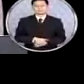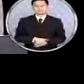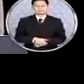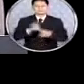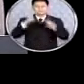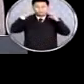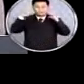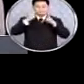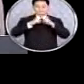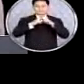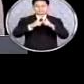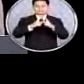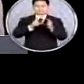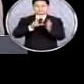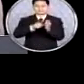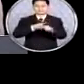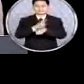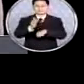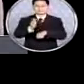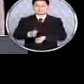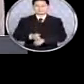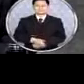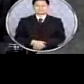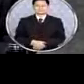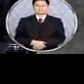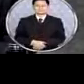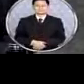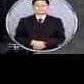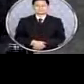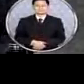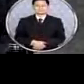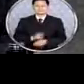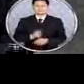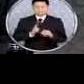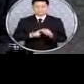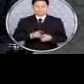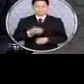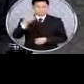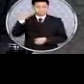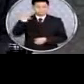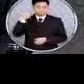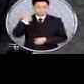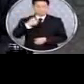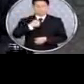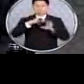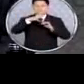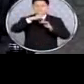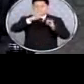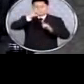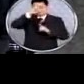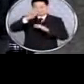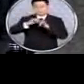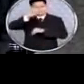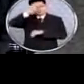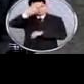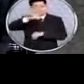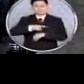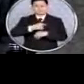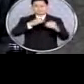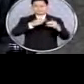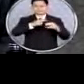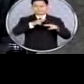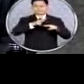请宋楚瑜先生回答，时间是1分30秒。 没有错，我曾经跟国民党、民进党和